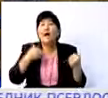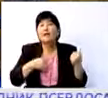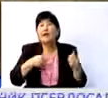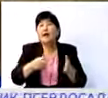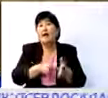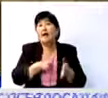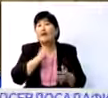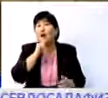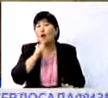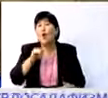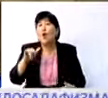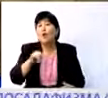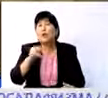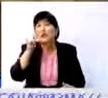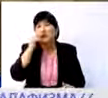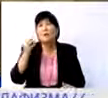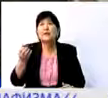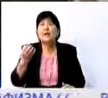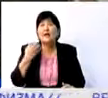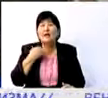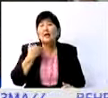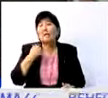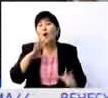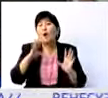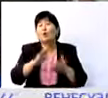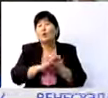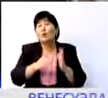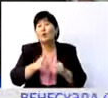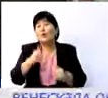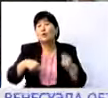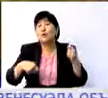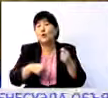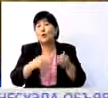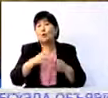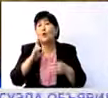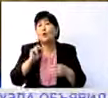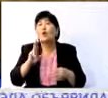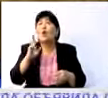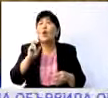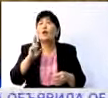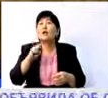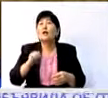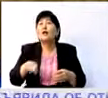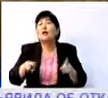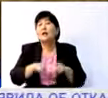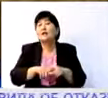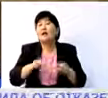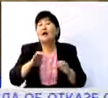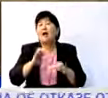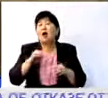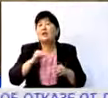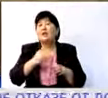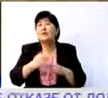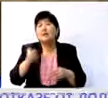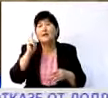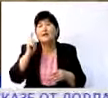Караганды, Костанай, Уральска, Шымкента и Кызылорды. По условиям конкурса кобызисты исполняли кюю Коркыта, а кылкобызисты – отрывки из древних